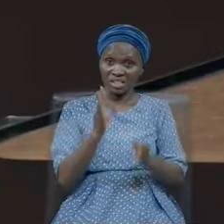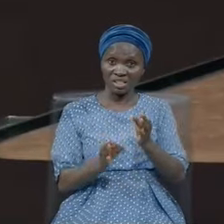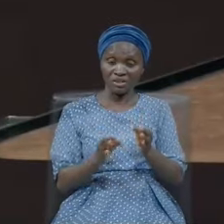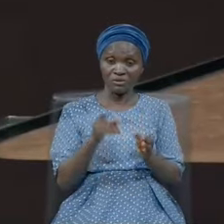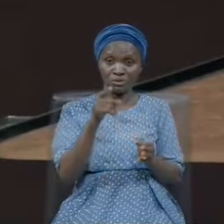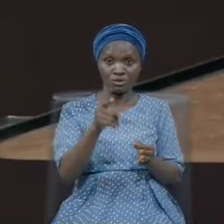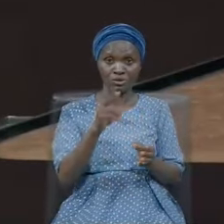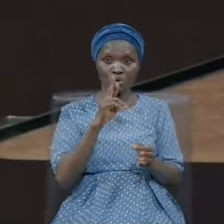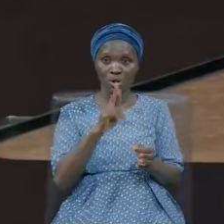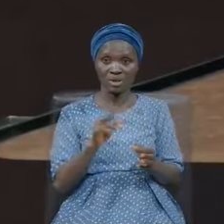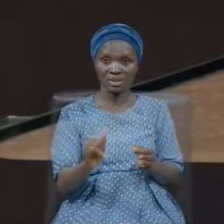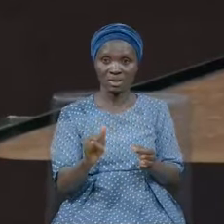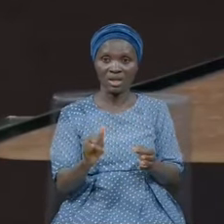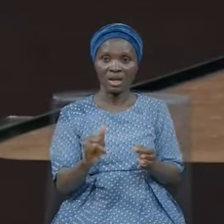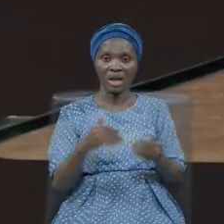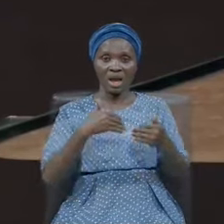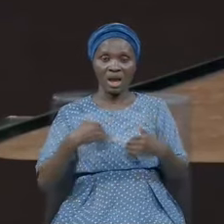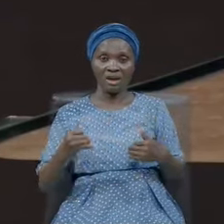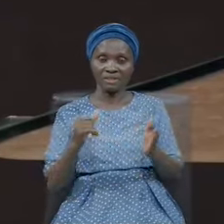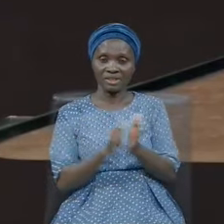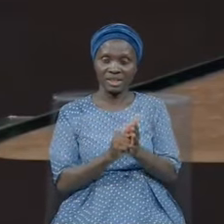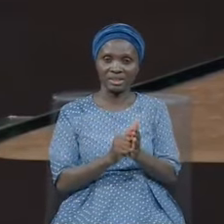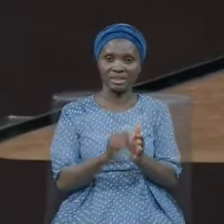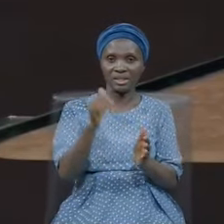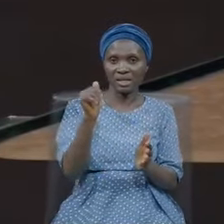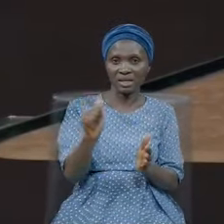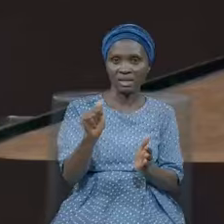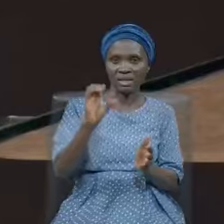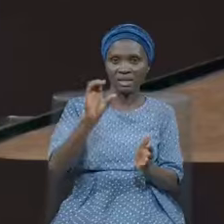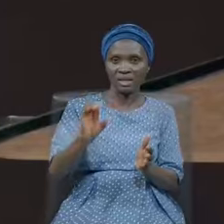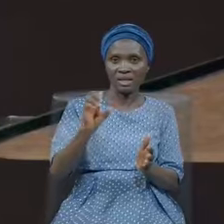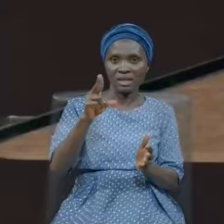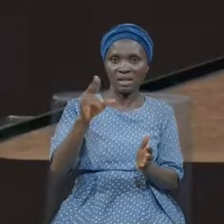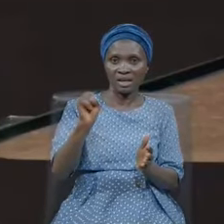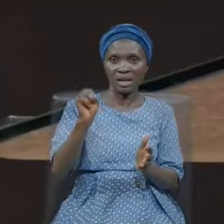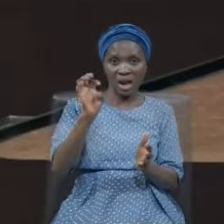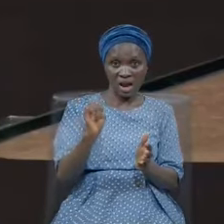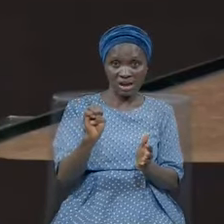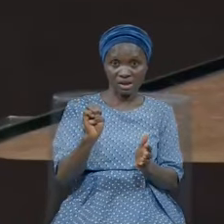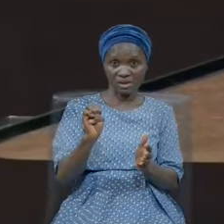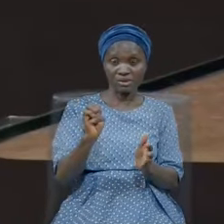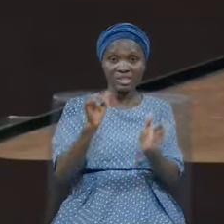d'avoir falsifié les choses, vous détournez de l'argent de votre société,